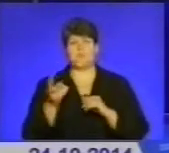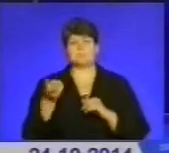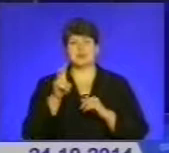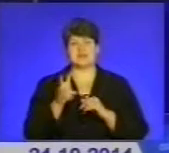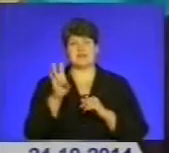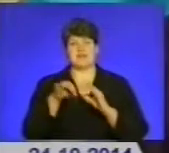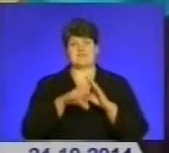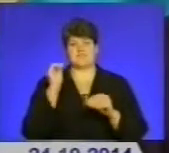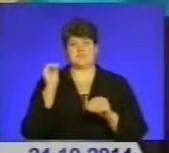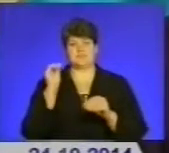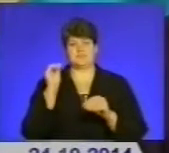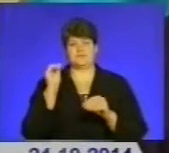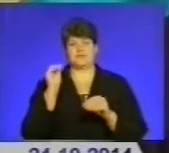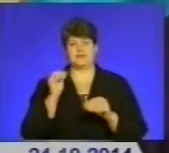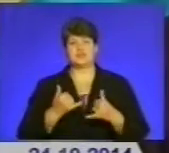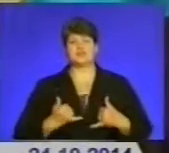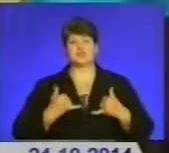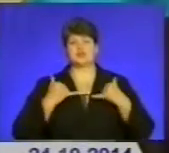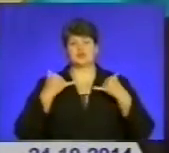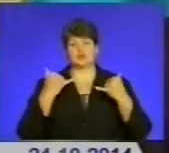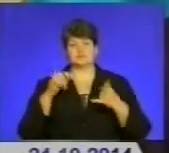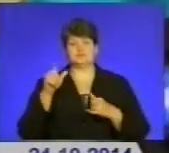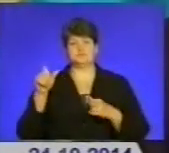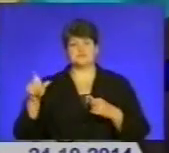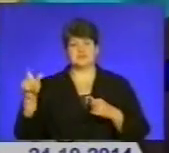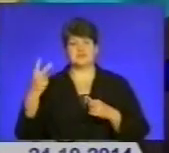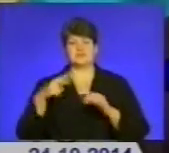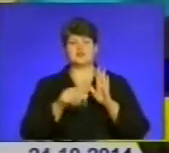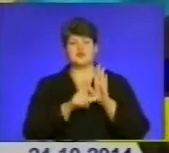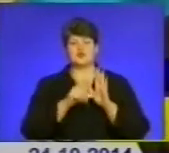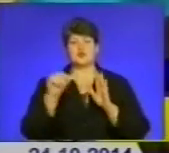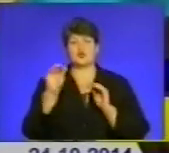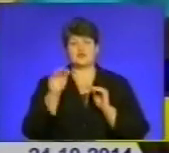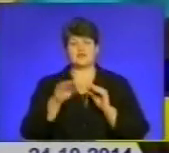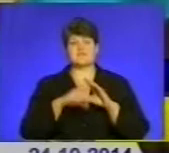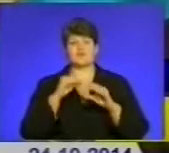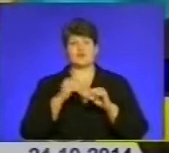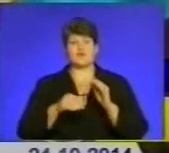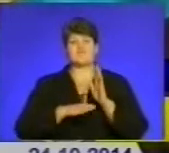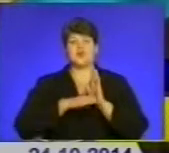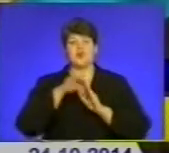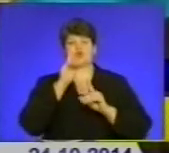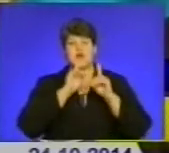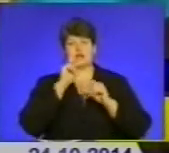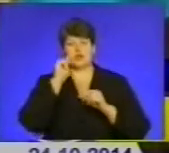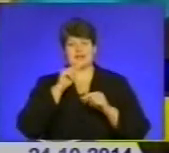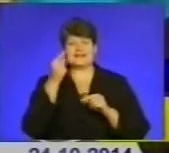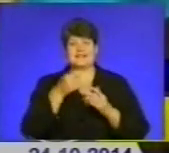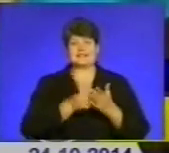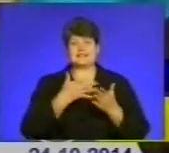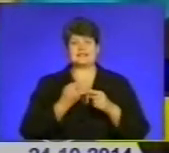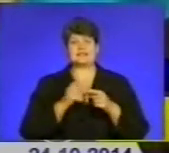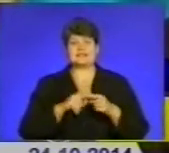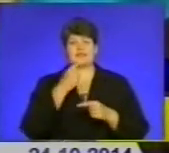вибори. Шановні краяни, 26 жовтня – вибори до Верховної Ради України. Їхня ціна – це кров